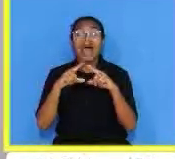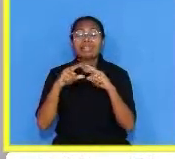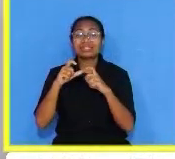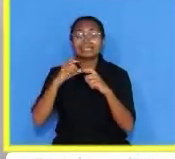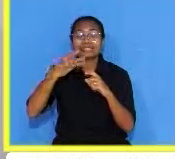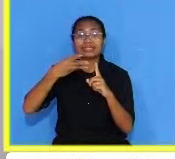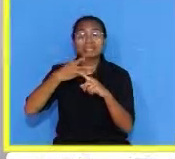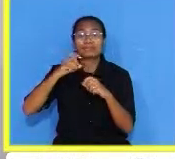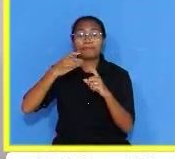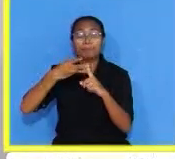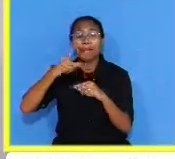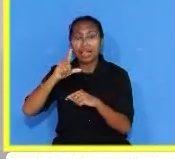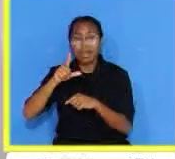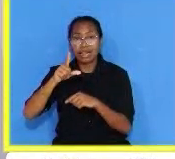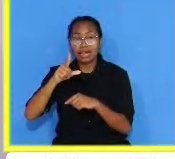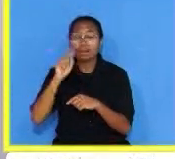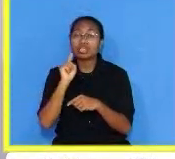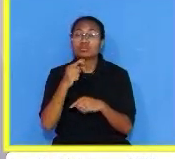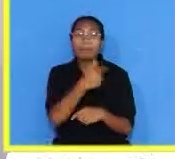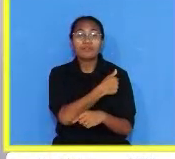kami vaksinnya di